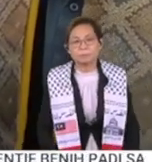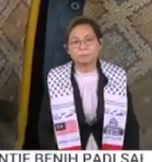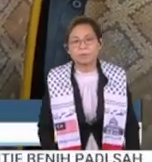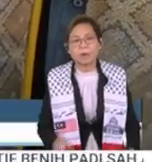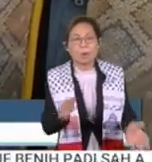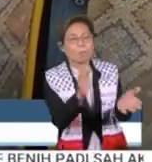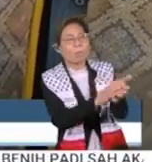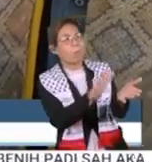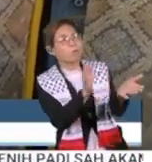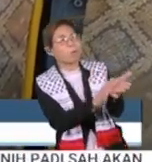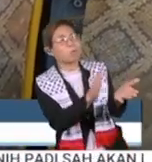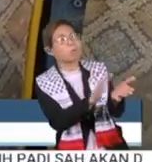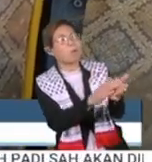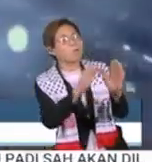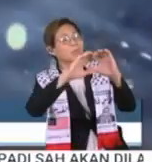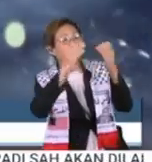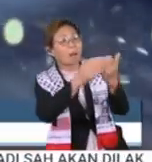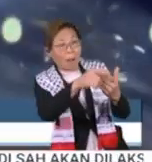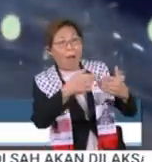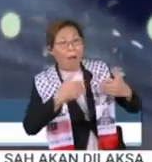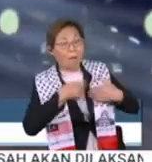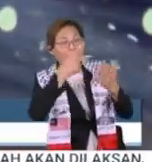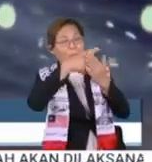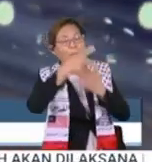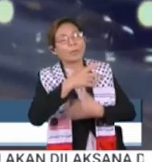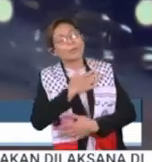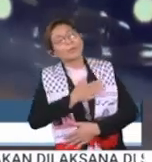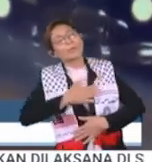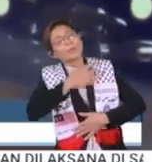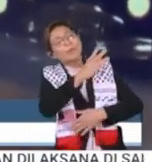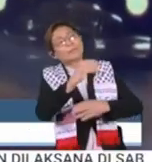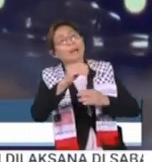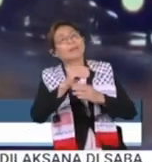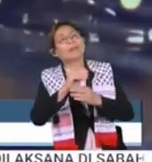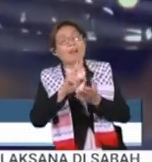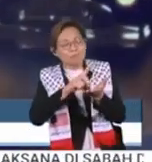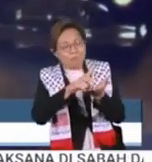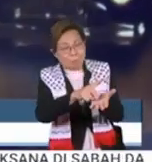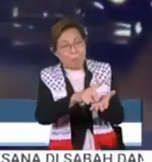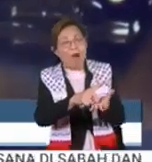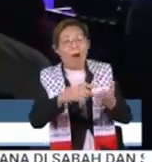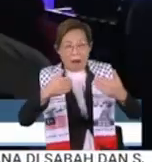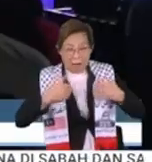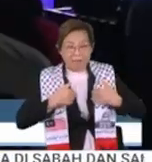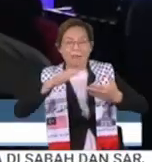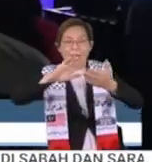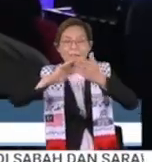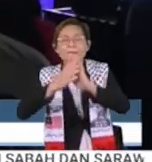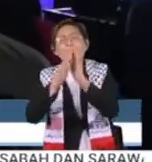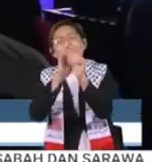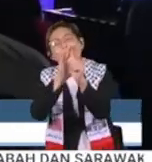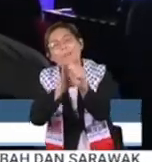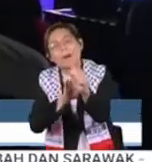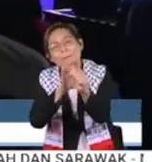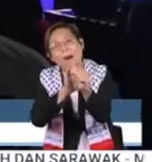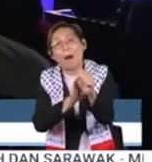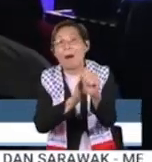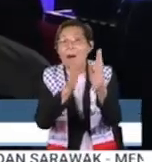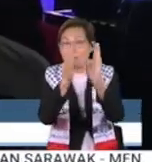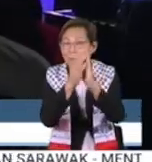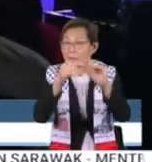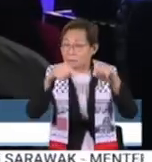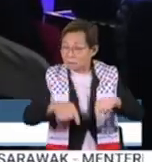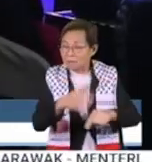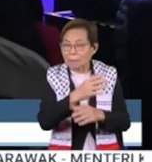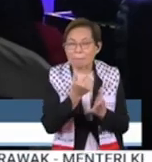Beliau memuji usaha kelab tersebut yang mengadakan program berhibur sambil beramal agar dapat mewujudkan sebuah masyarakat yang penyayang di bandaraya ini